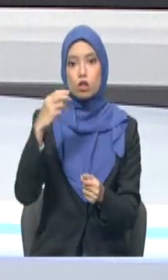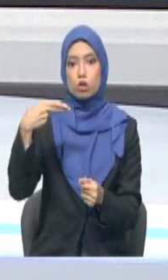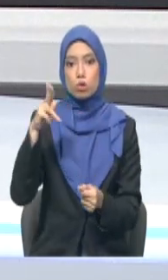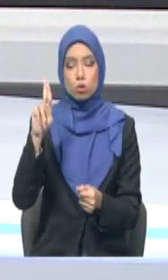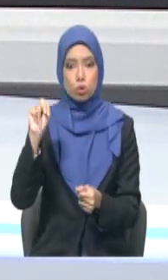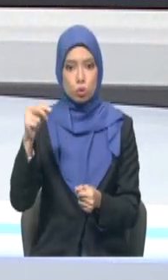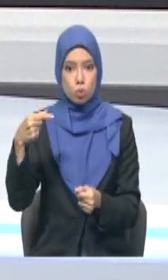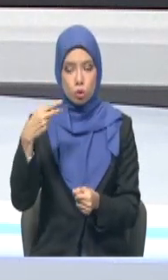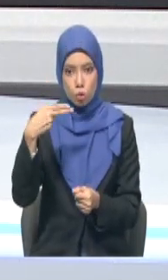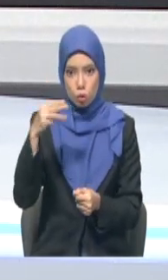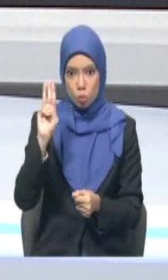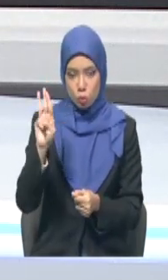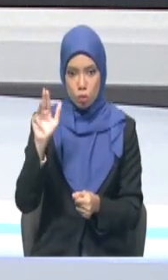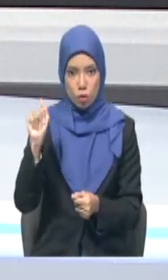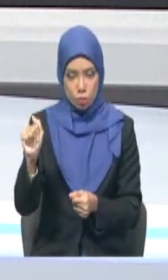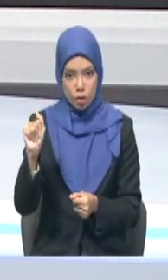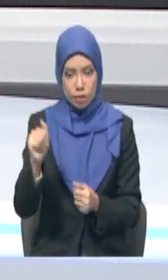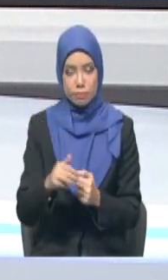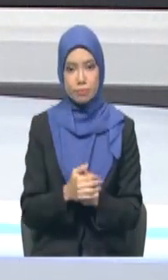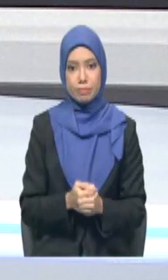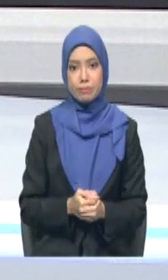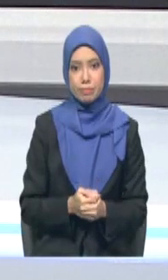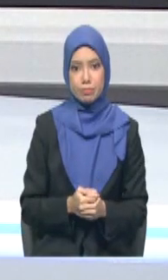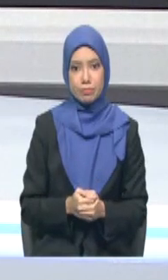gelanggang bola keranjang batu bersurat